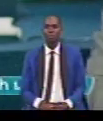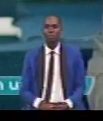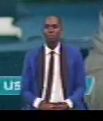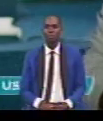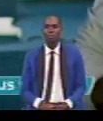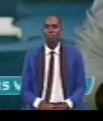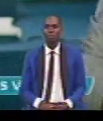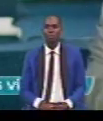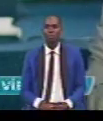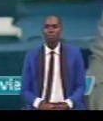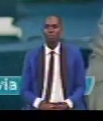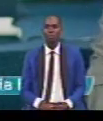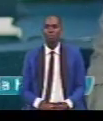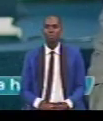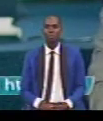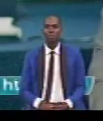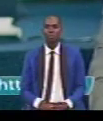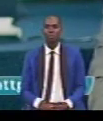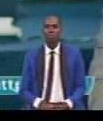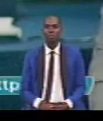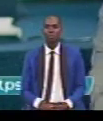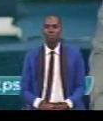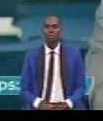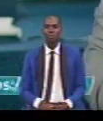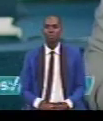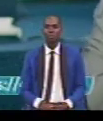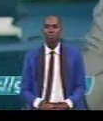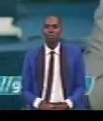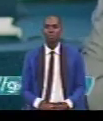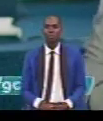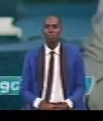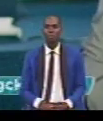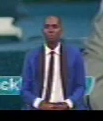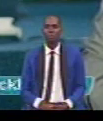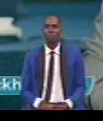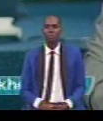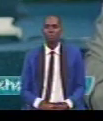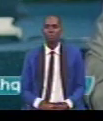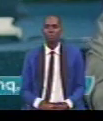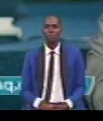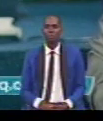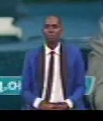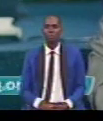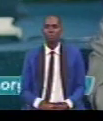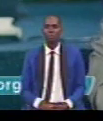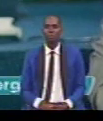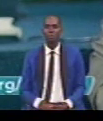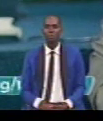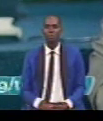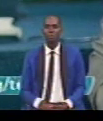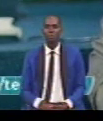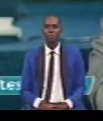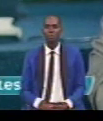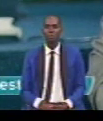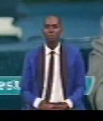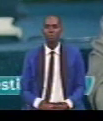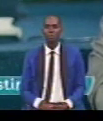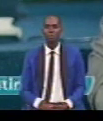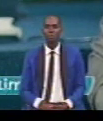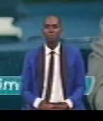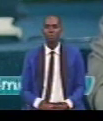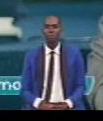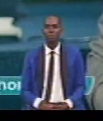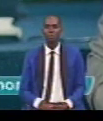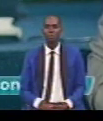bele okuba bonza twalifia mu audience mu ground na blembele fiaka pepa na pera prayer request papo pali barrenness